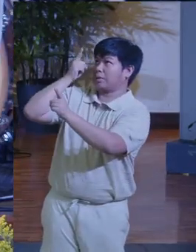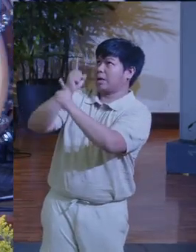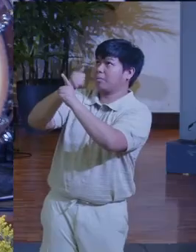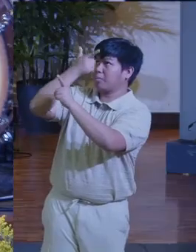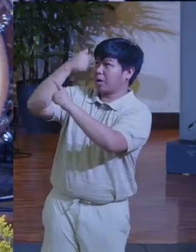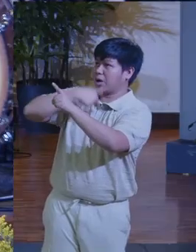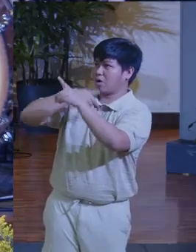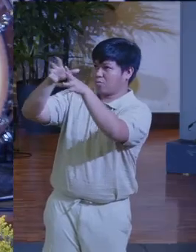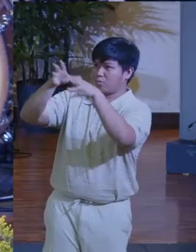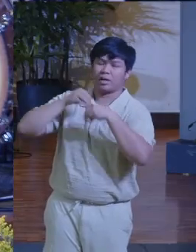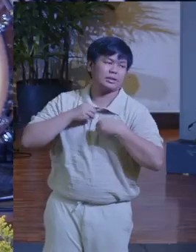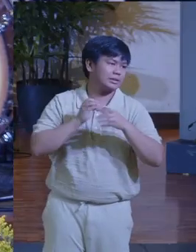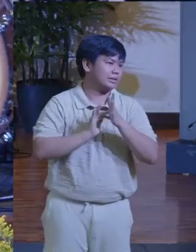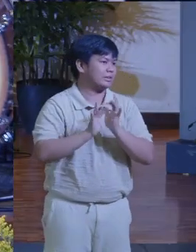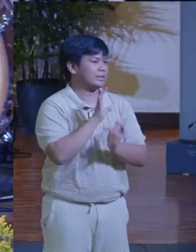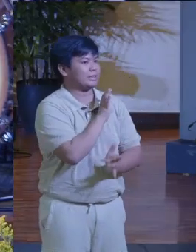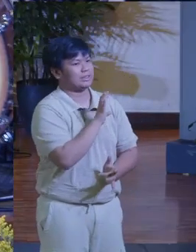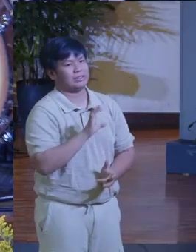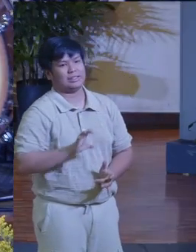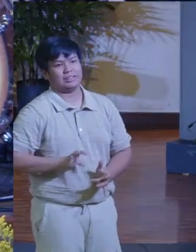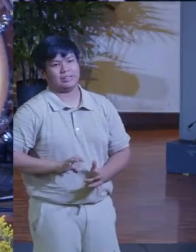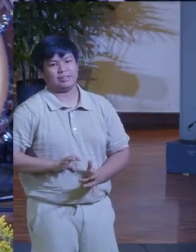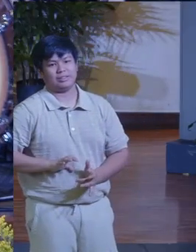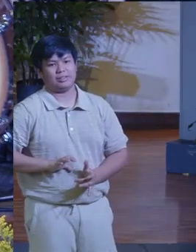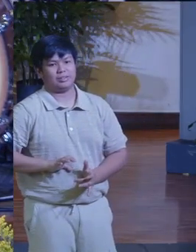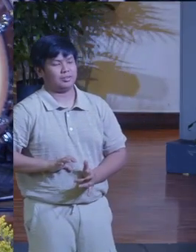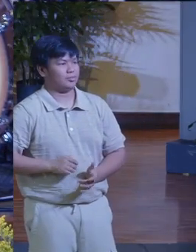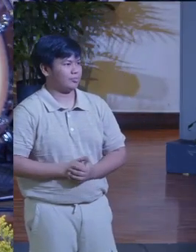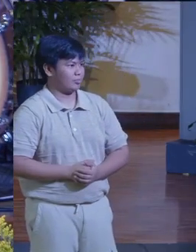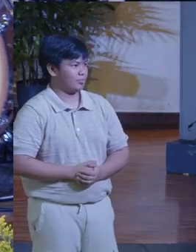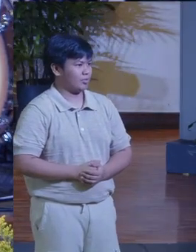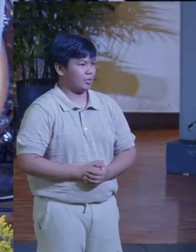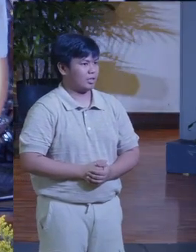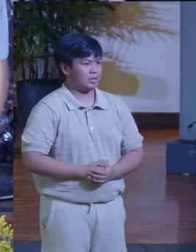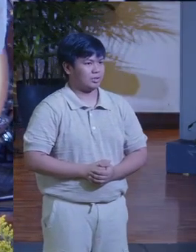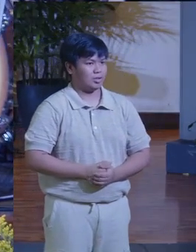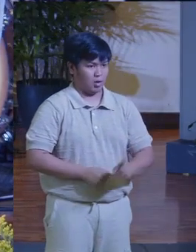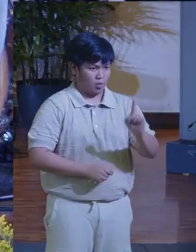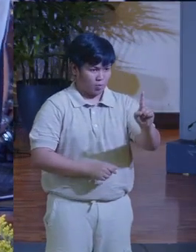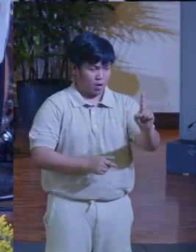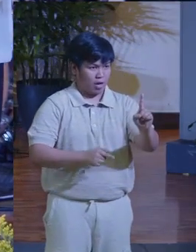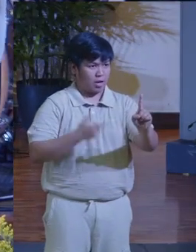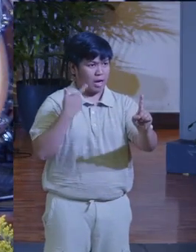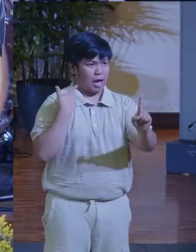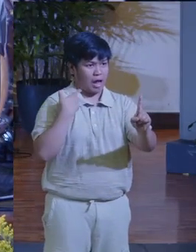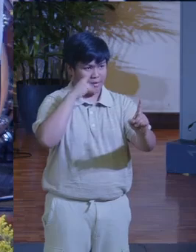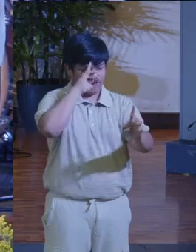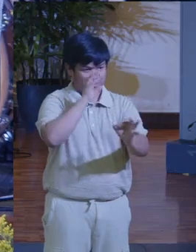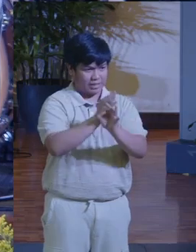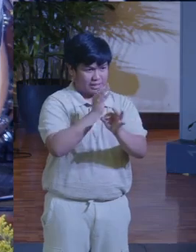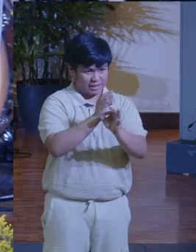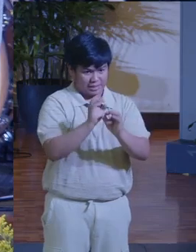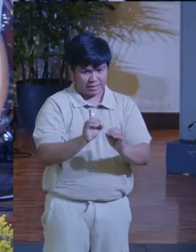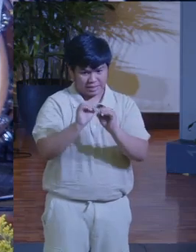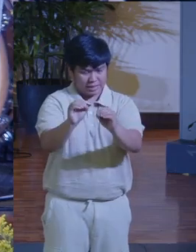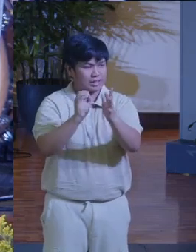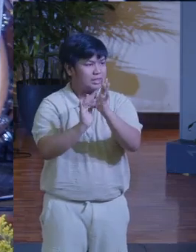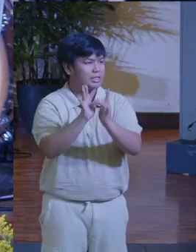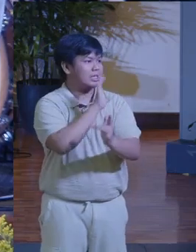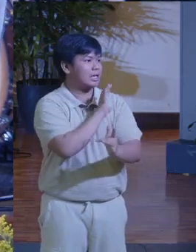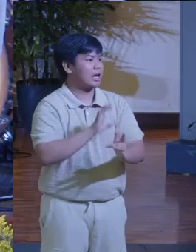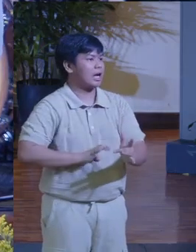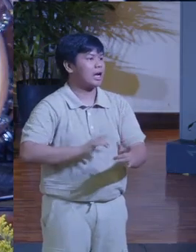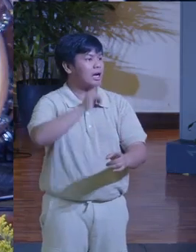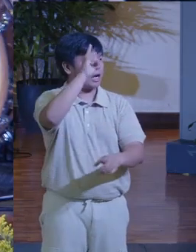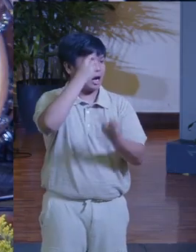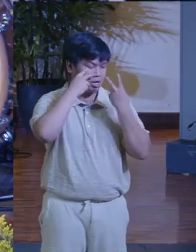matuwid, and the justifier of the one who has faith in Jesus.